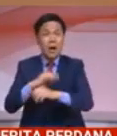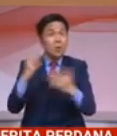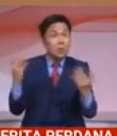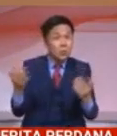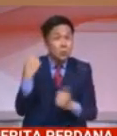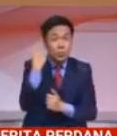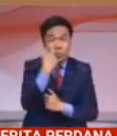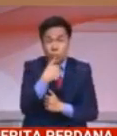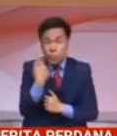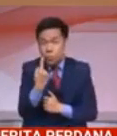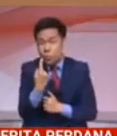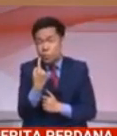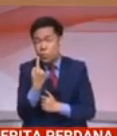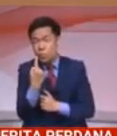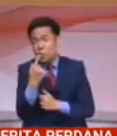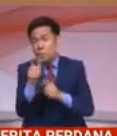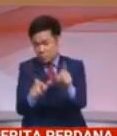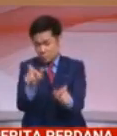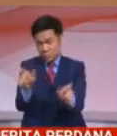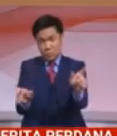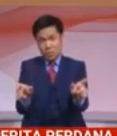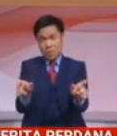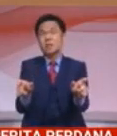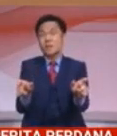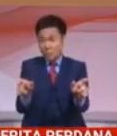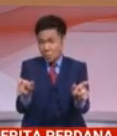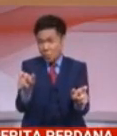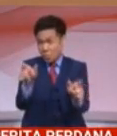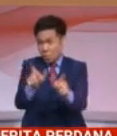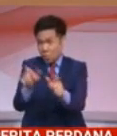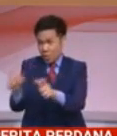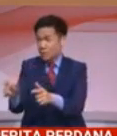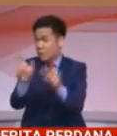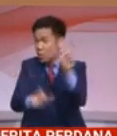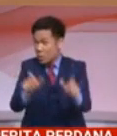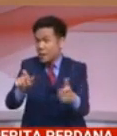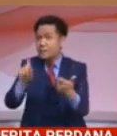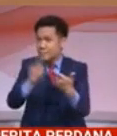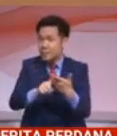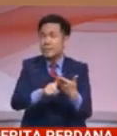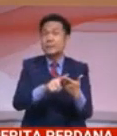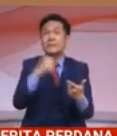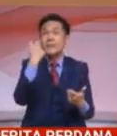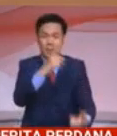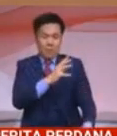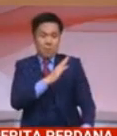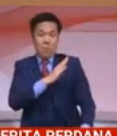kepada individu tetapi juga kepada pemilik-pemilik premis